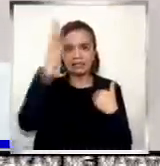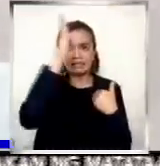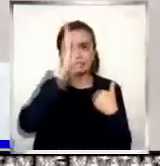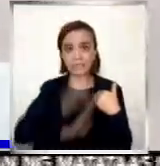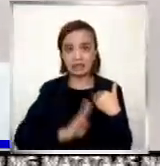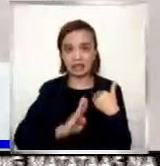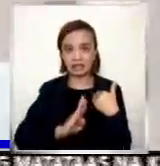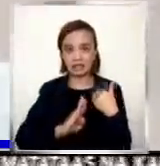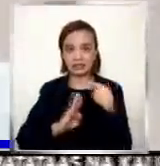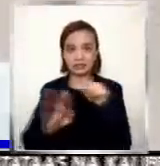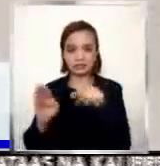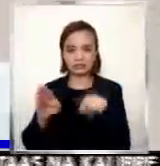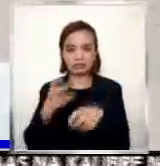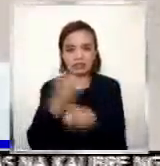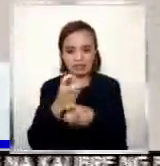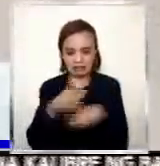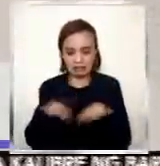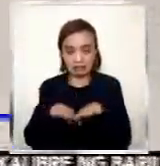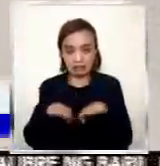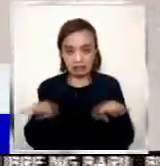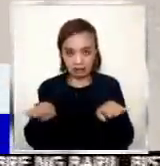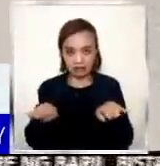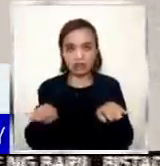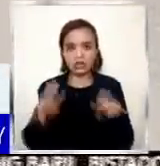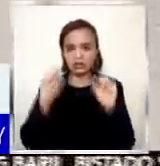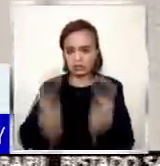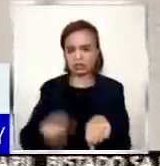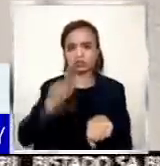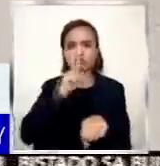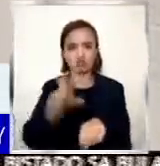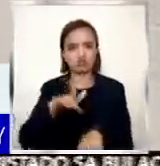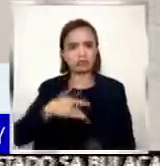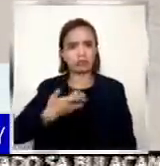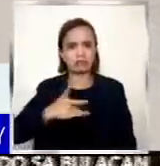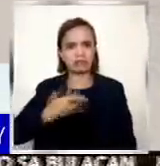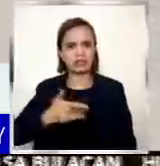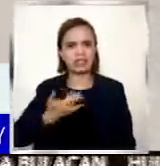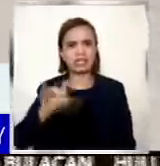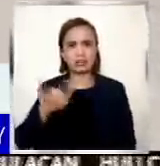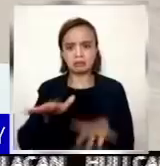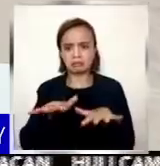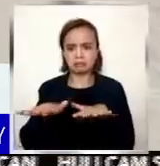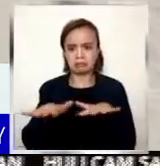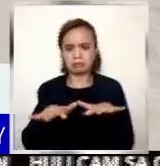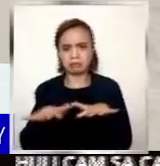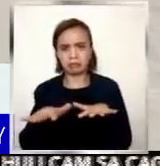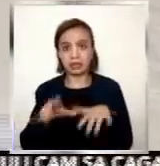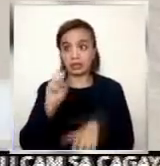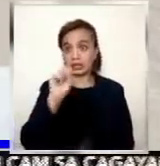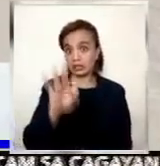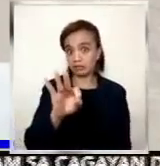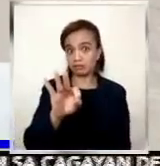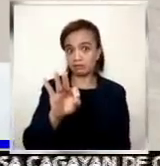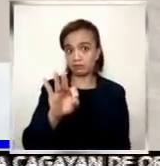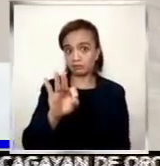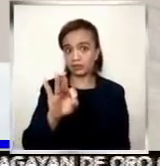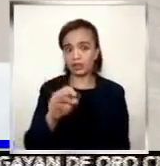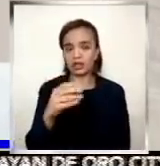parang lumilindon na naramdaman mo yung ano na parang aalog siya. Kapag may malakas na